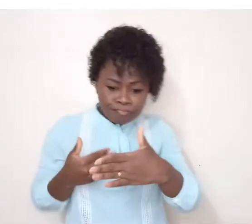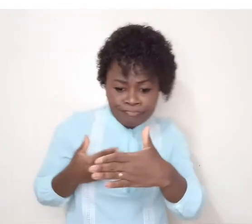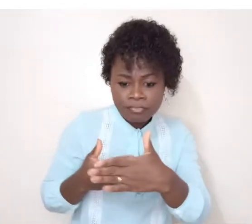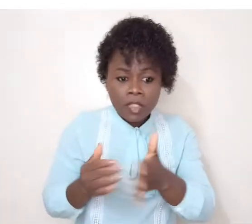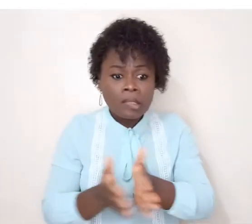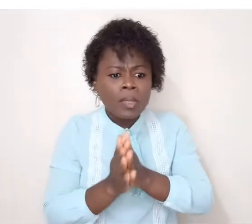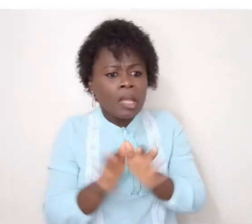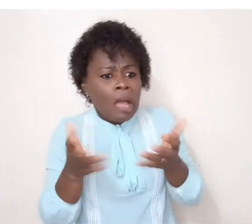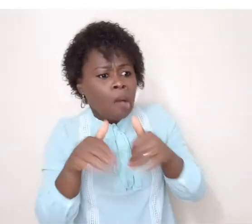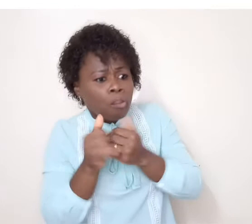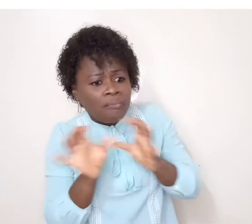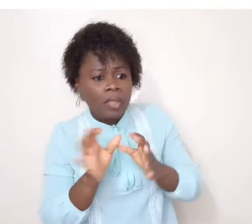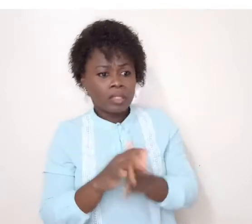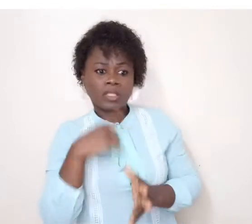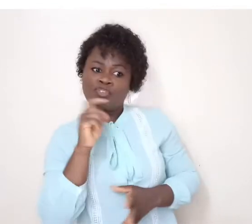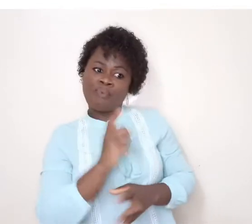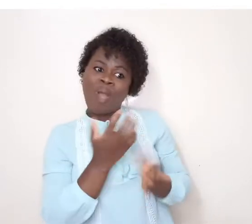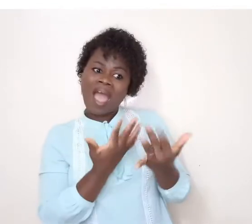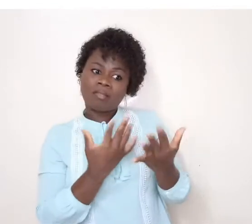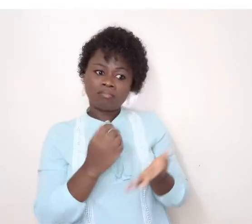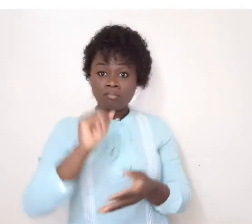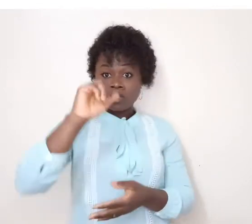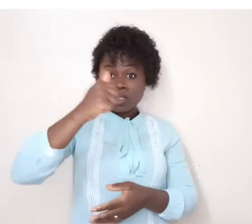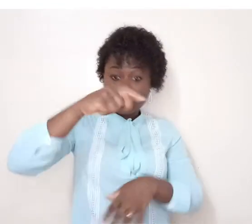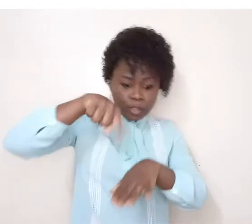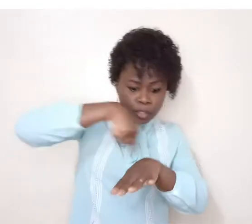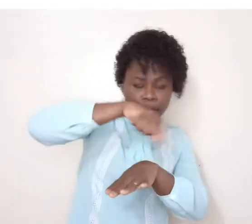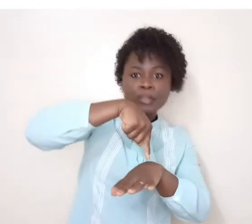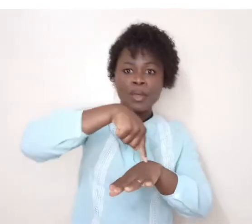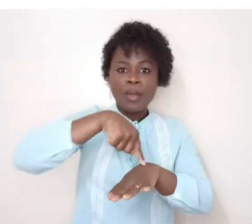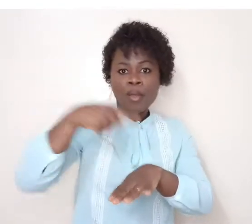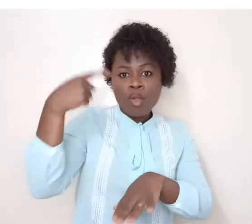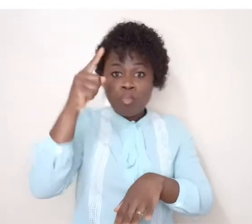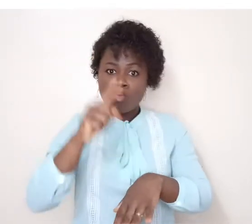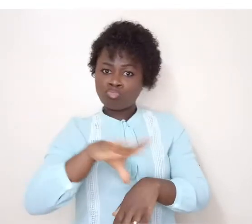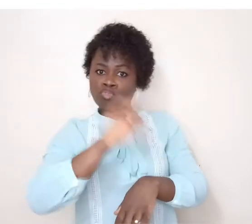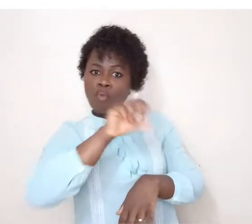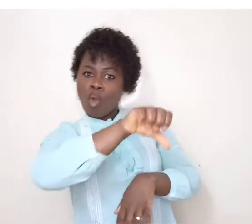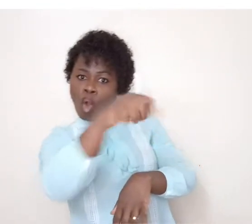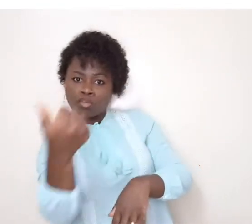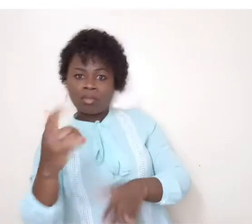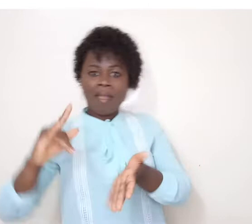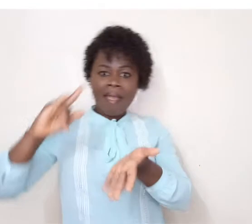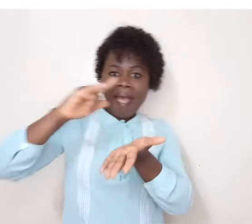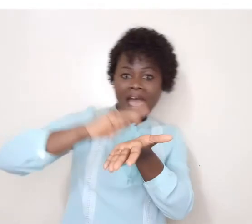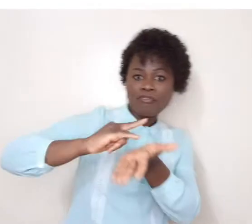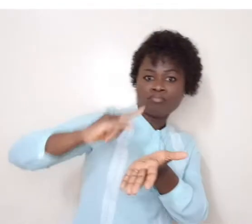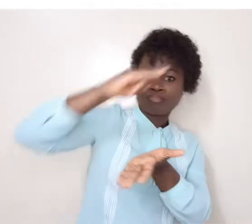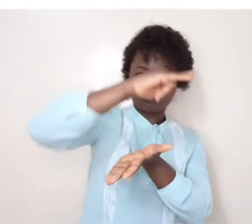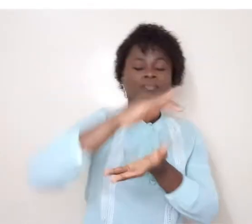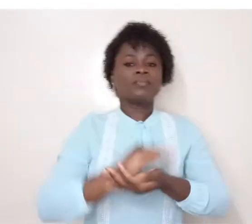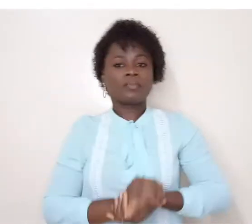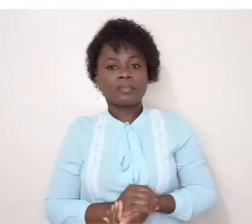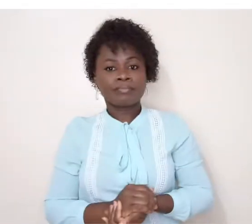Qu'apprend-il ? 10 heures d'attente sont prévues afin d'espérer d'embarquer sur le prochain vol pour sa